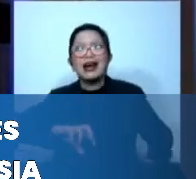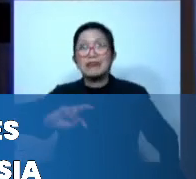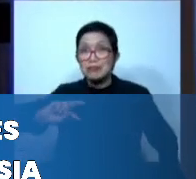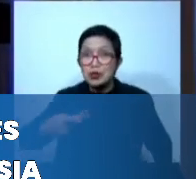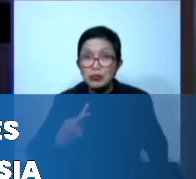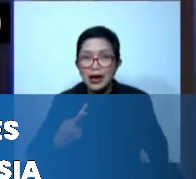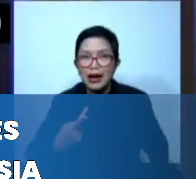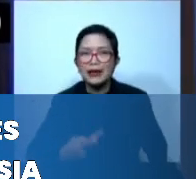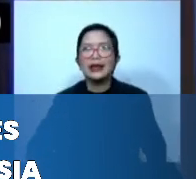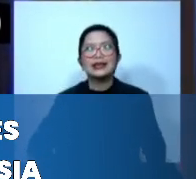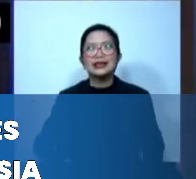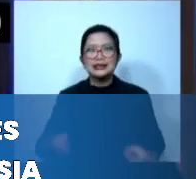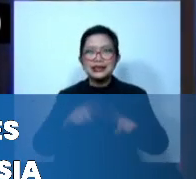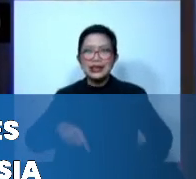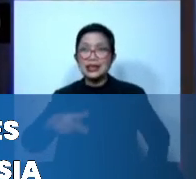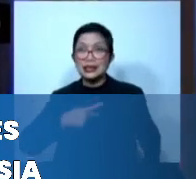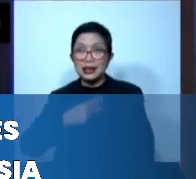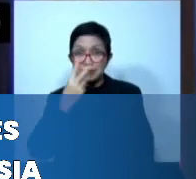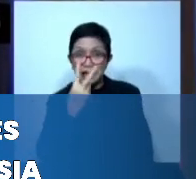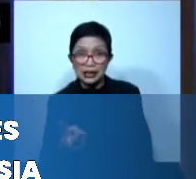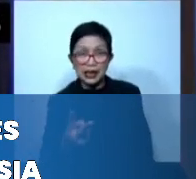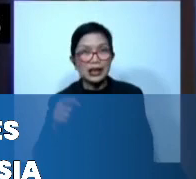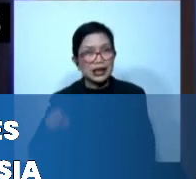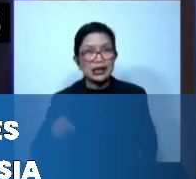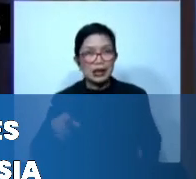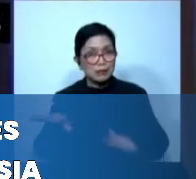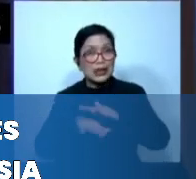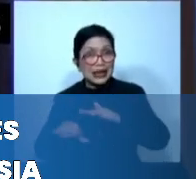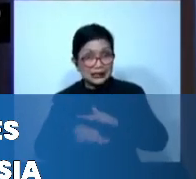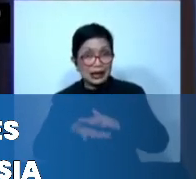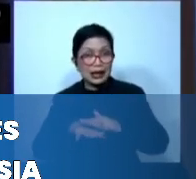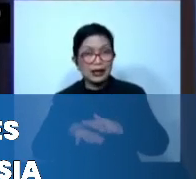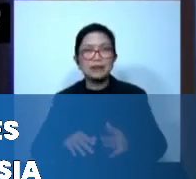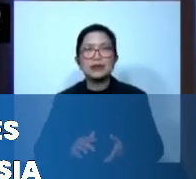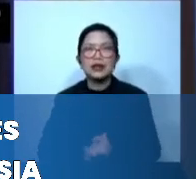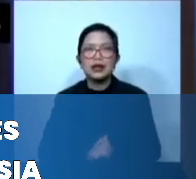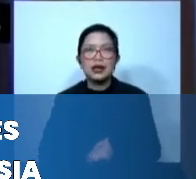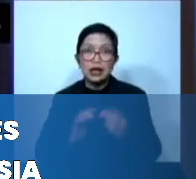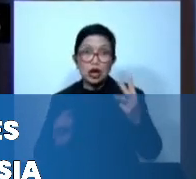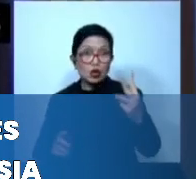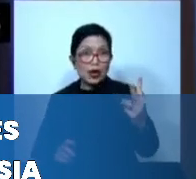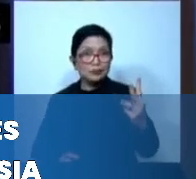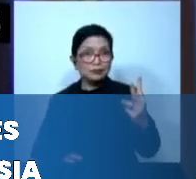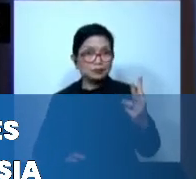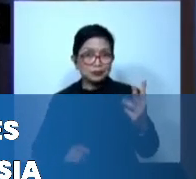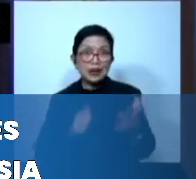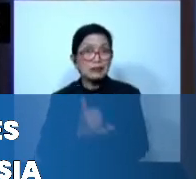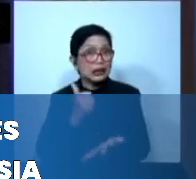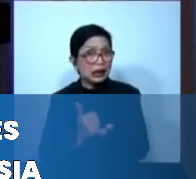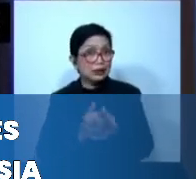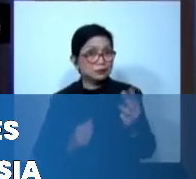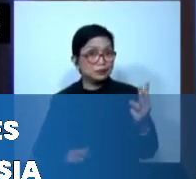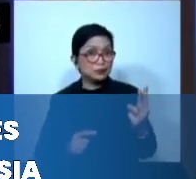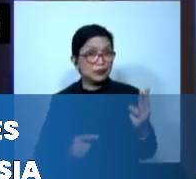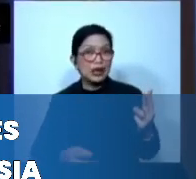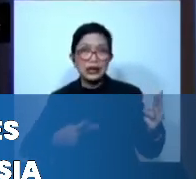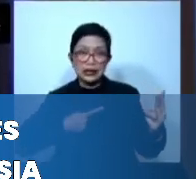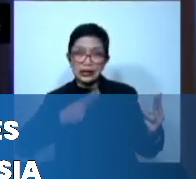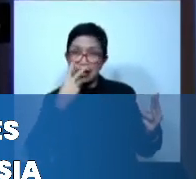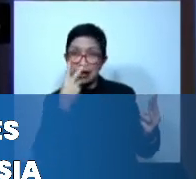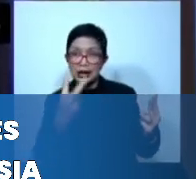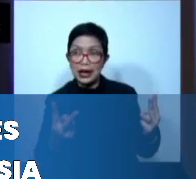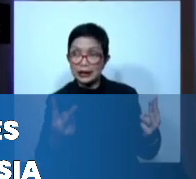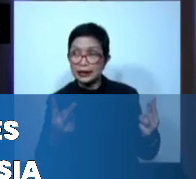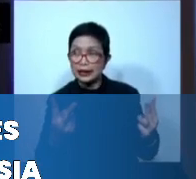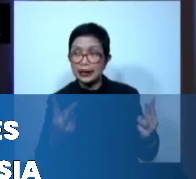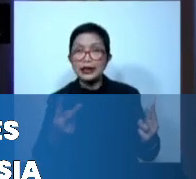Oleh karena itu, kami memperhatikan ini sebagai hal-hal yang mendasar. Yang tak kalah penting, ini kedua nih, yang tak kalah penting. Kita menyaksikan pada saat